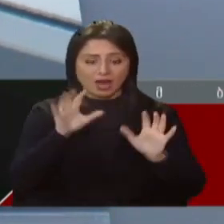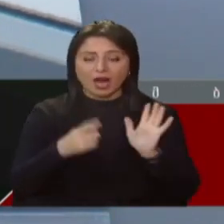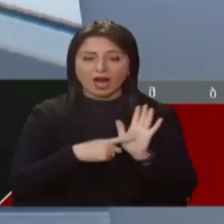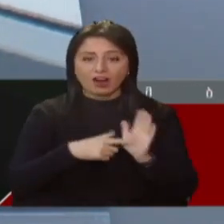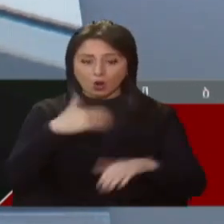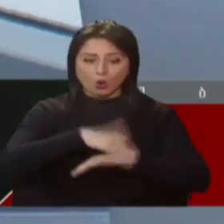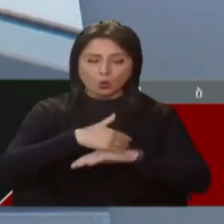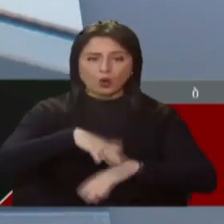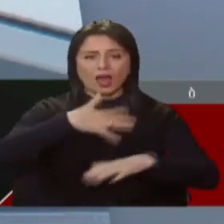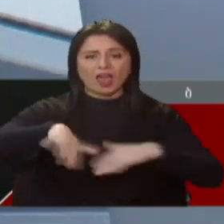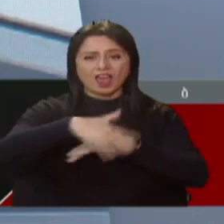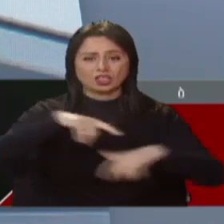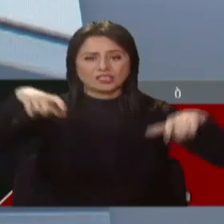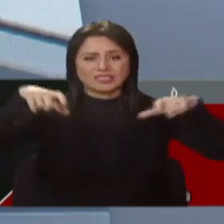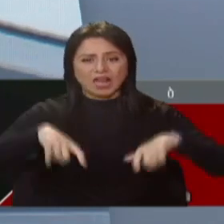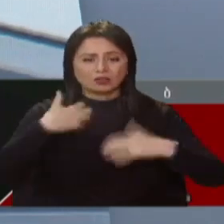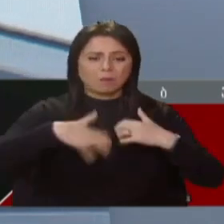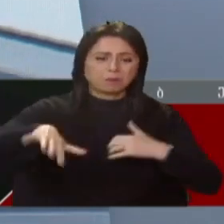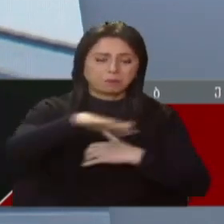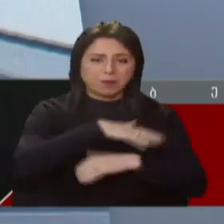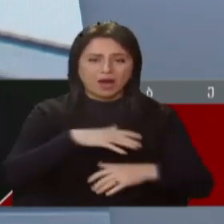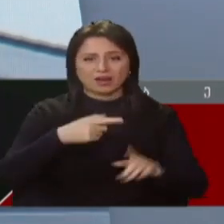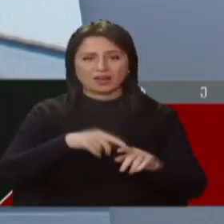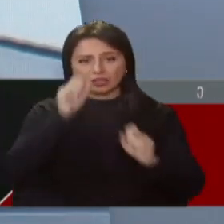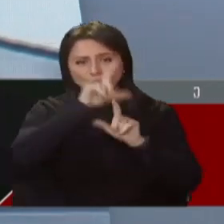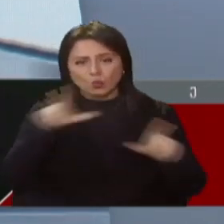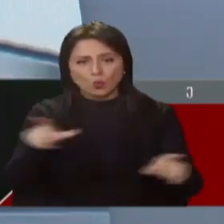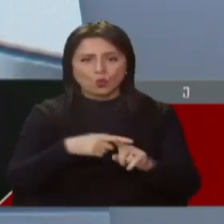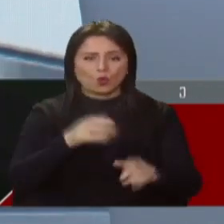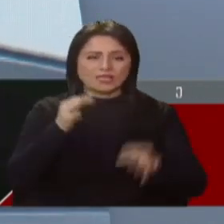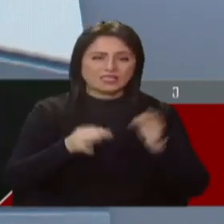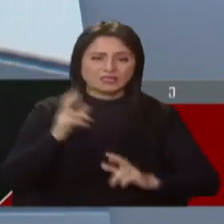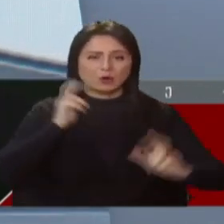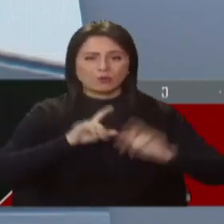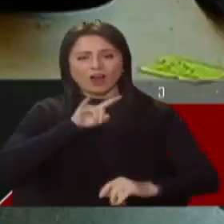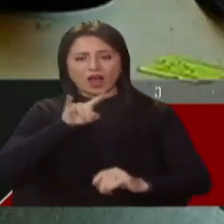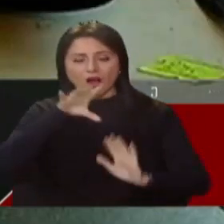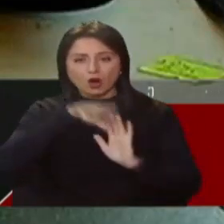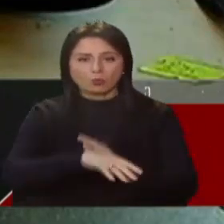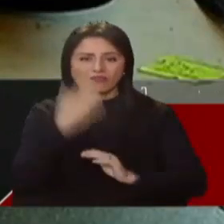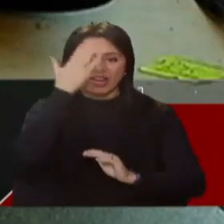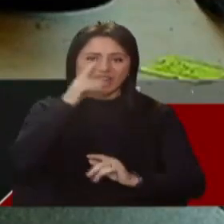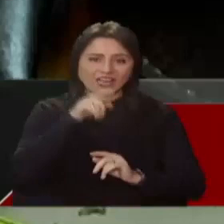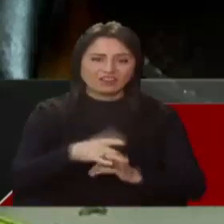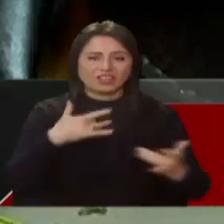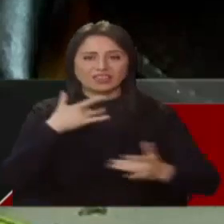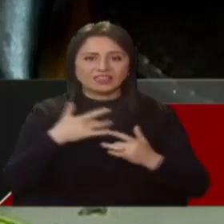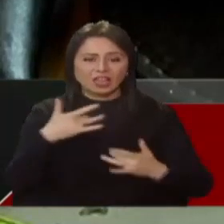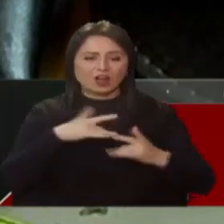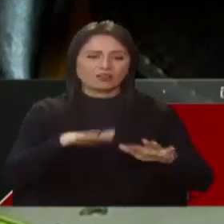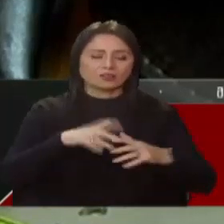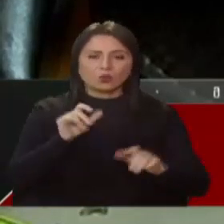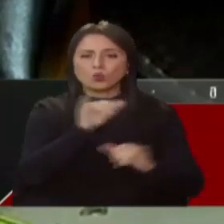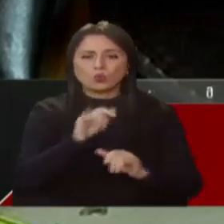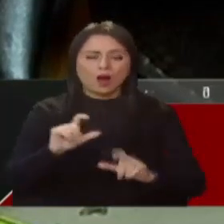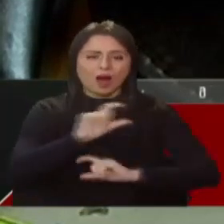acmat cucea și ezo și stadion, ze square și parc și sara, m-am întrebat dată să buleba și sa martlo și aeroport și kinotea ci, tia ci sa concerto, dar ba